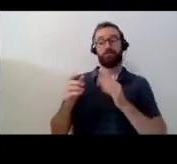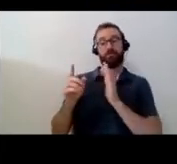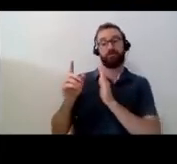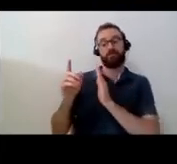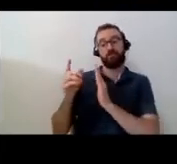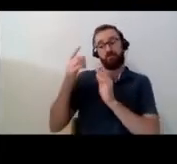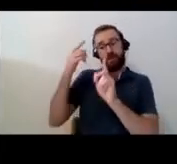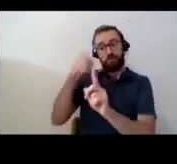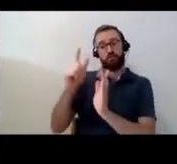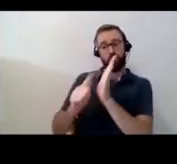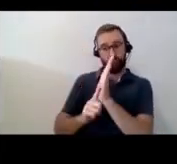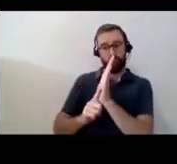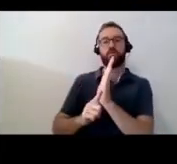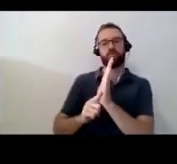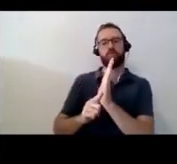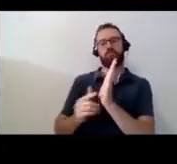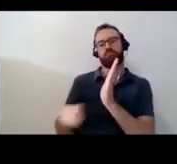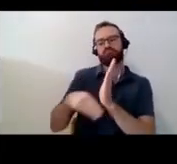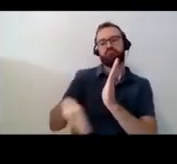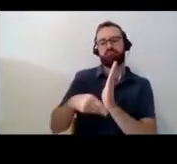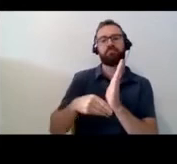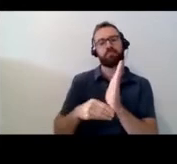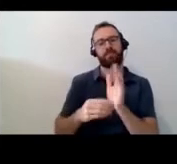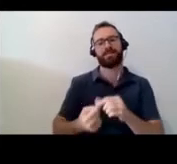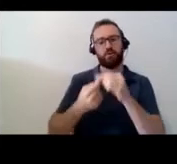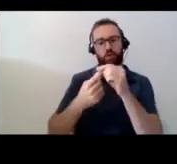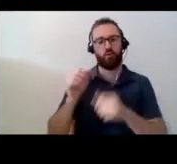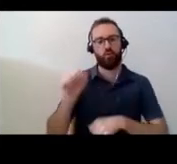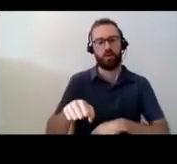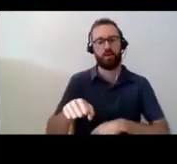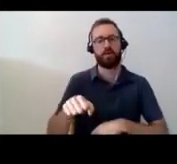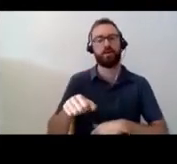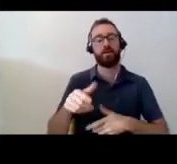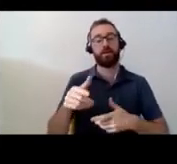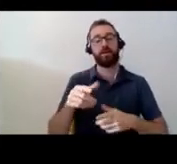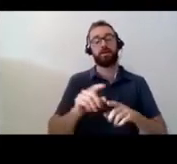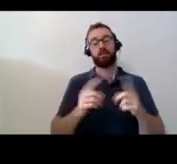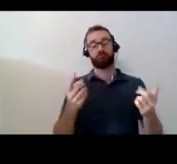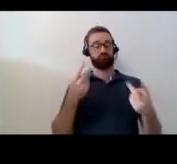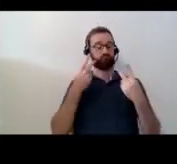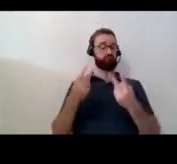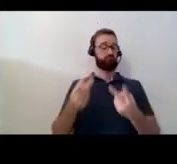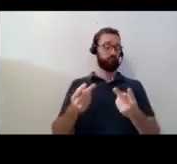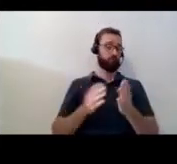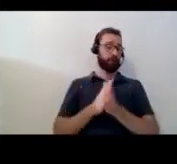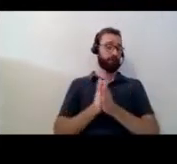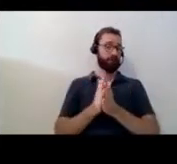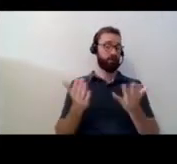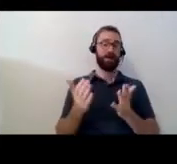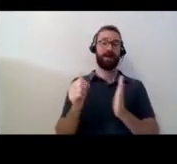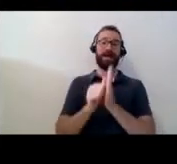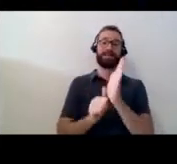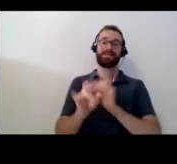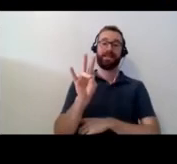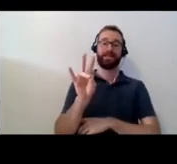des exceptions. Mais ce qui est intéressant de voir ici, c'est que, au fond, l'article 7 vient